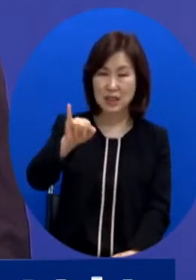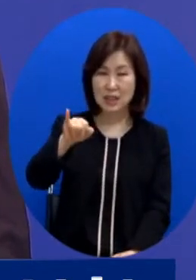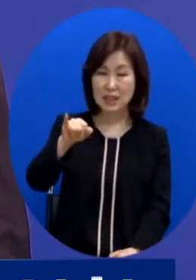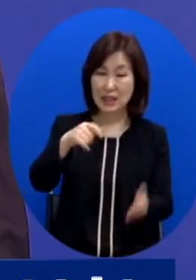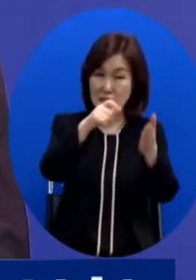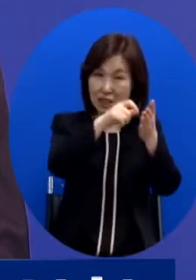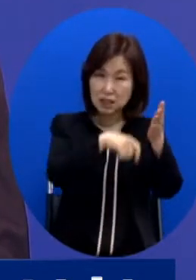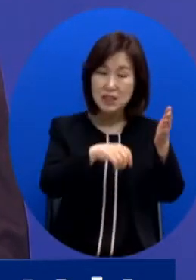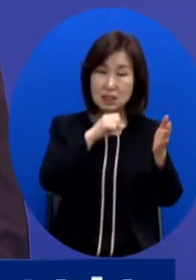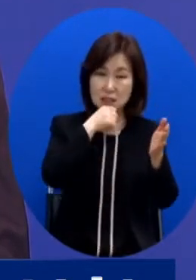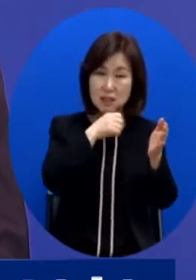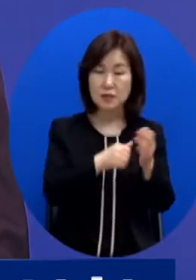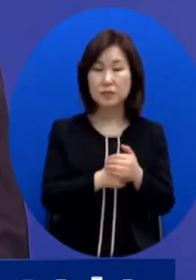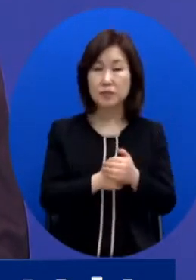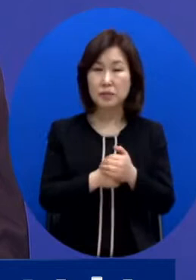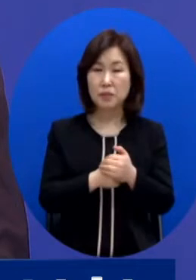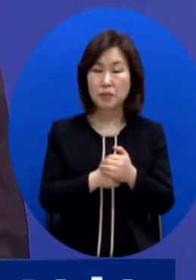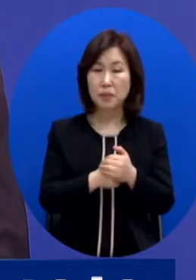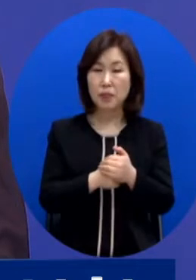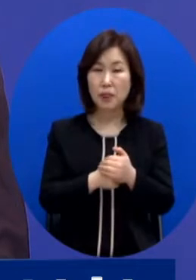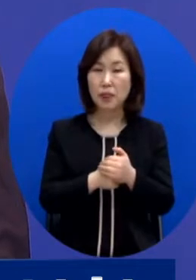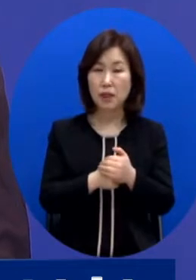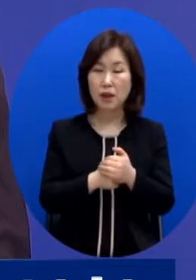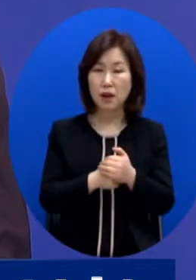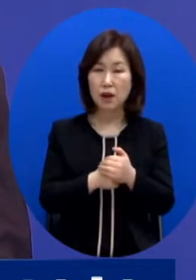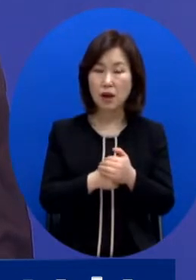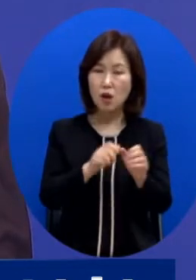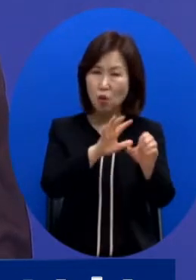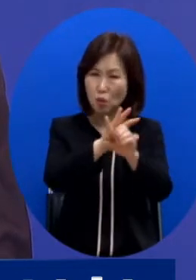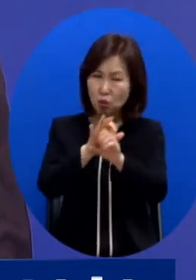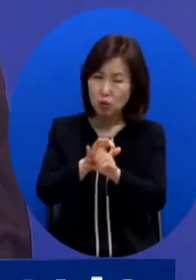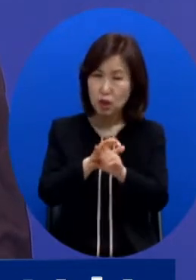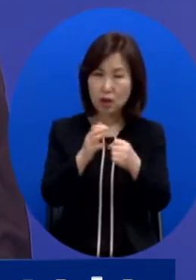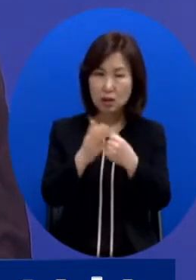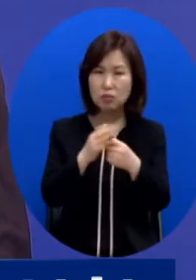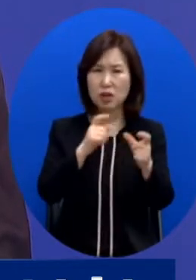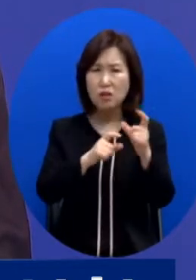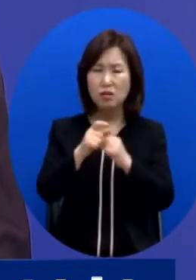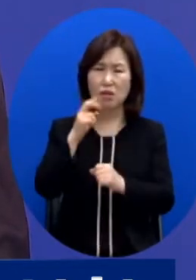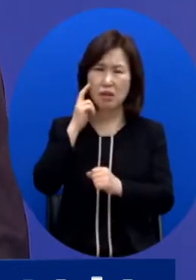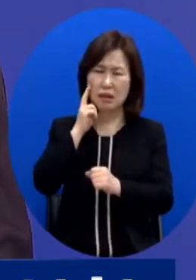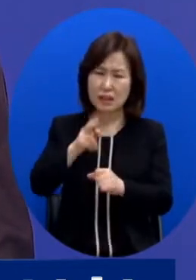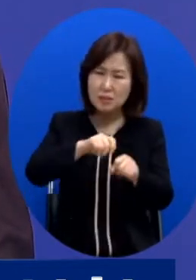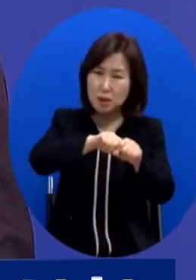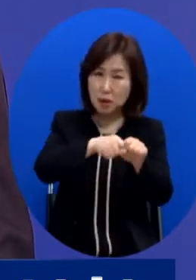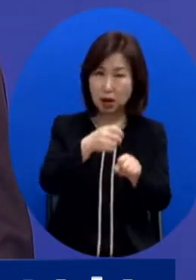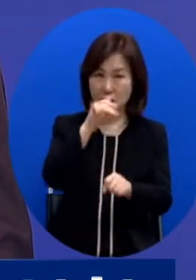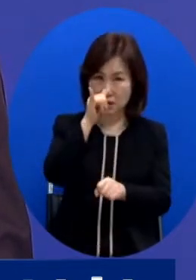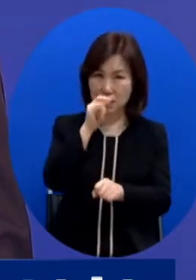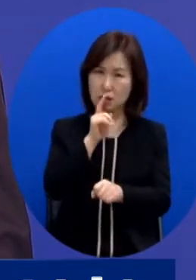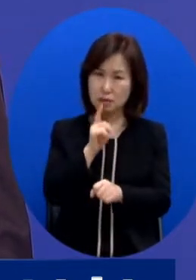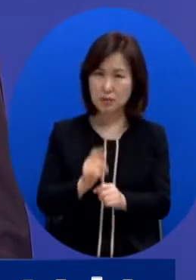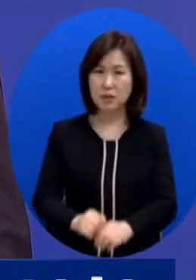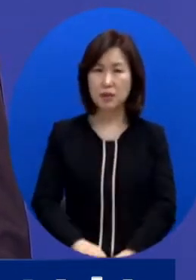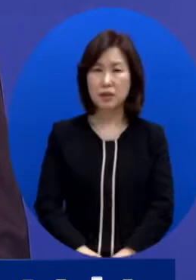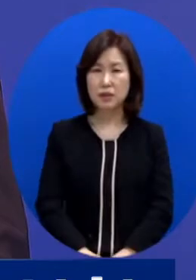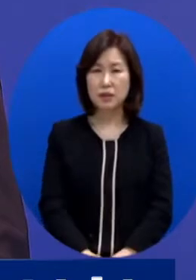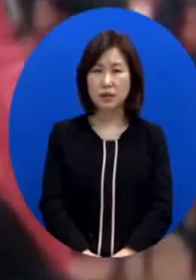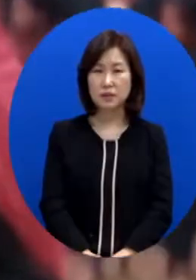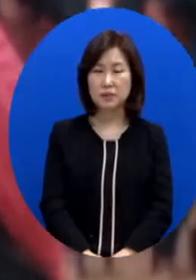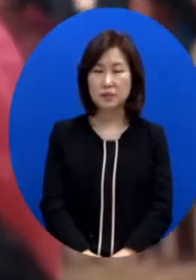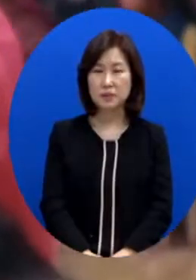감시단체 오픈도어즈가 발표한 내용에 따르면 올해는 코로나로 상황이 더 심각하다고 합니다. G&A 소식에서 전해드립니다.